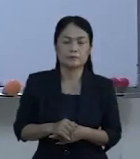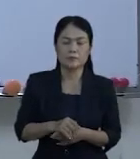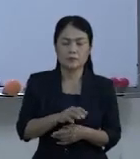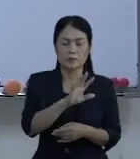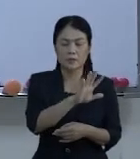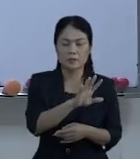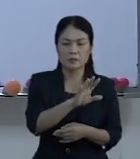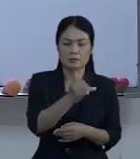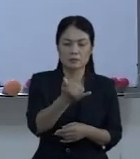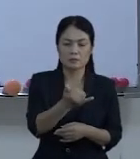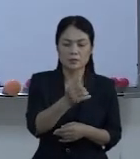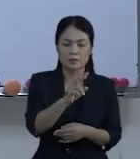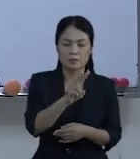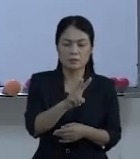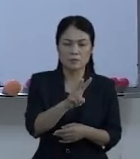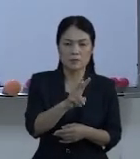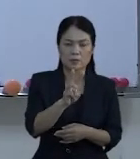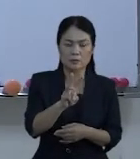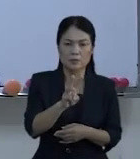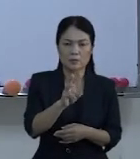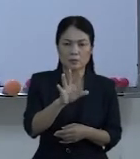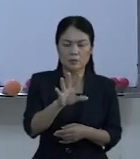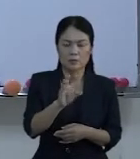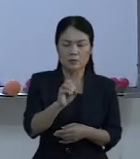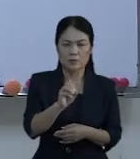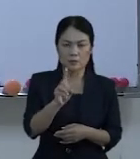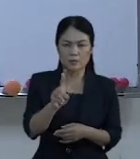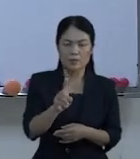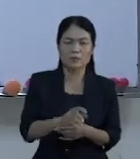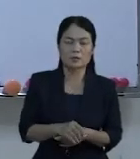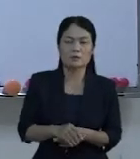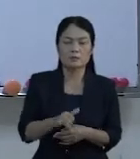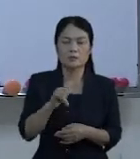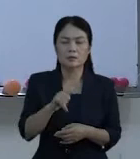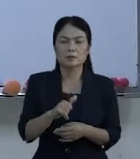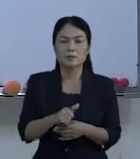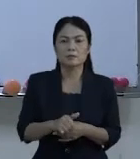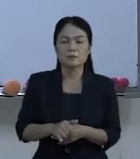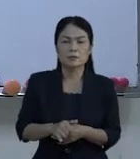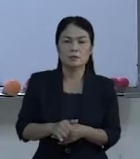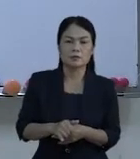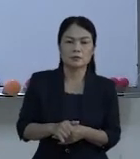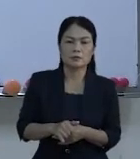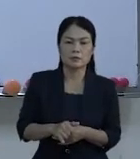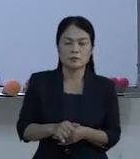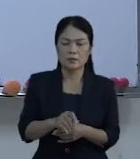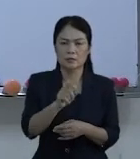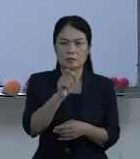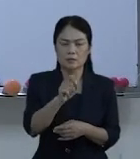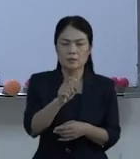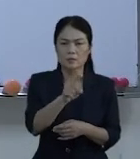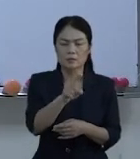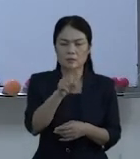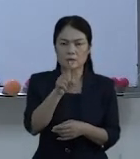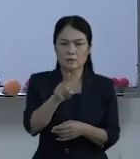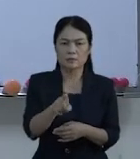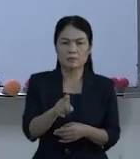bà mùi sáng, pi mơn, bây bón, pram rồi mùi. Việc thất nữa, không chấm, ờ, lại chấm nói, nhưng là cũng xua